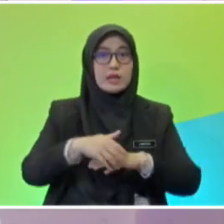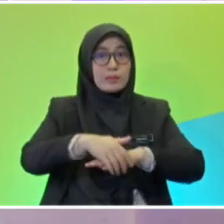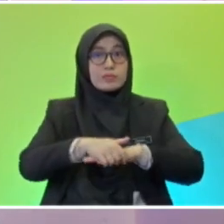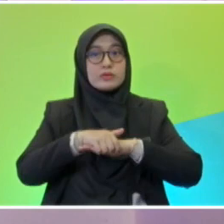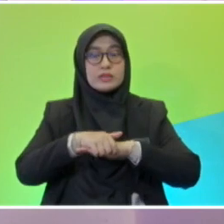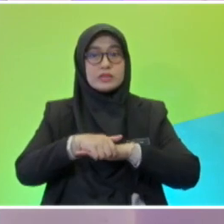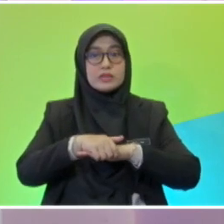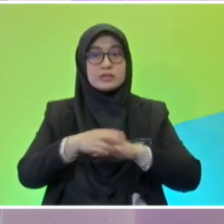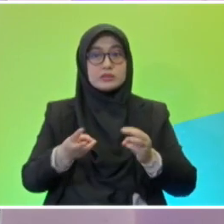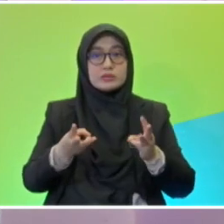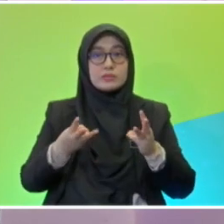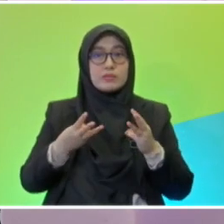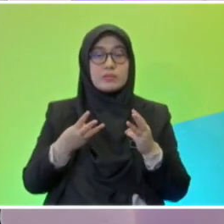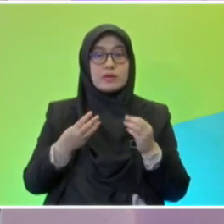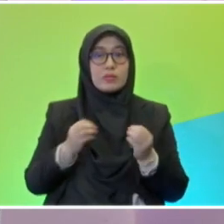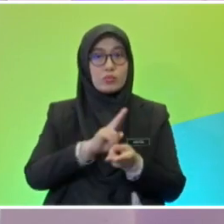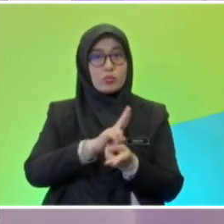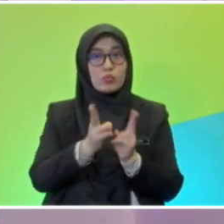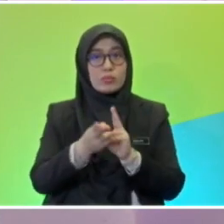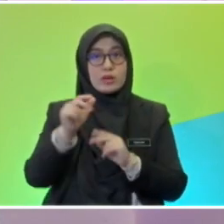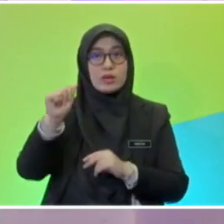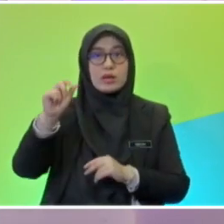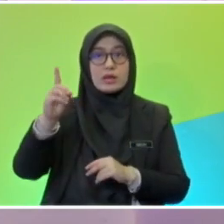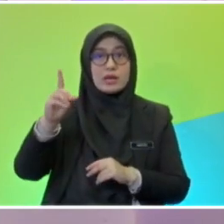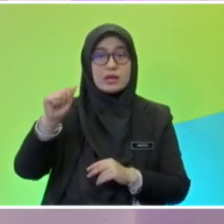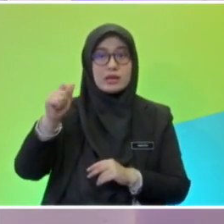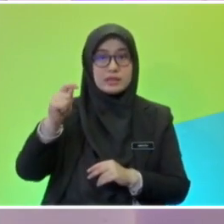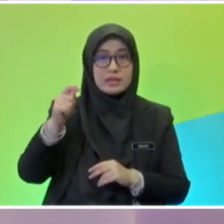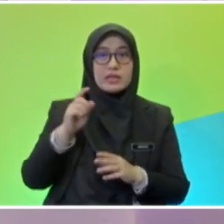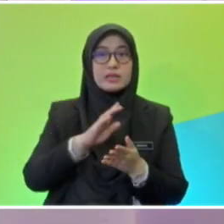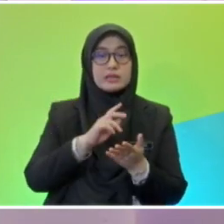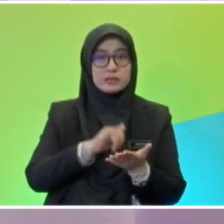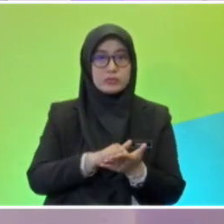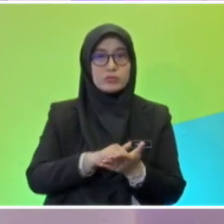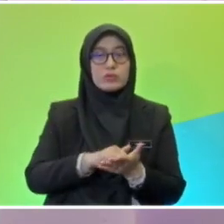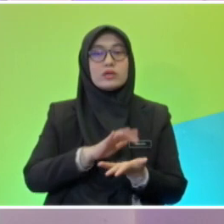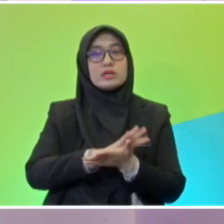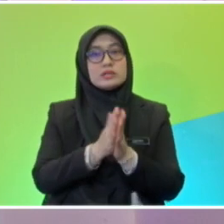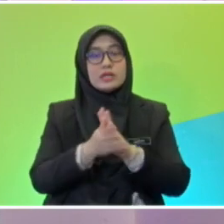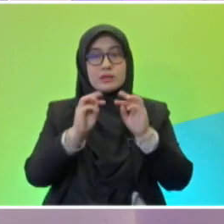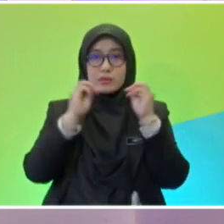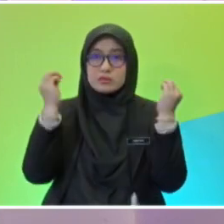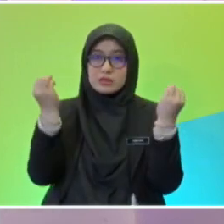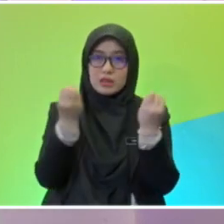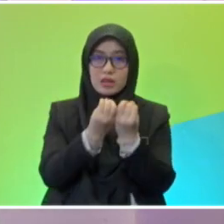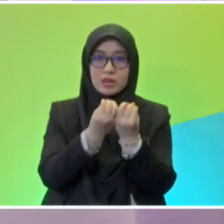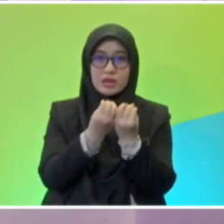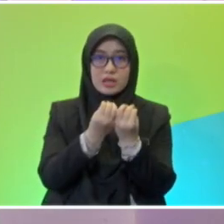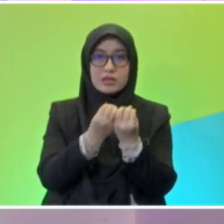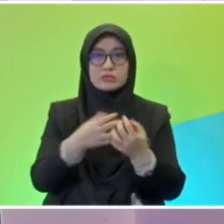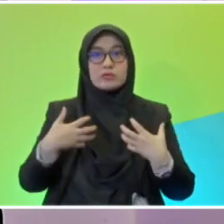untuk diaplikasikan ke dalam negeri sembilan ketika itu jadi dia telah mengubah